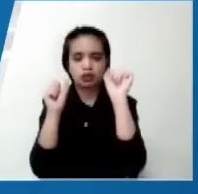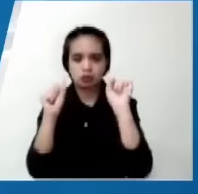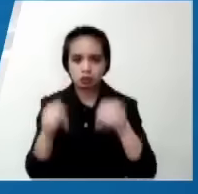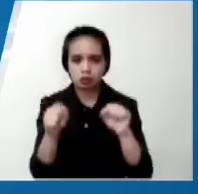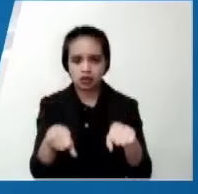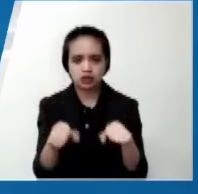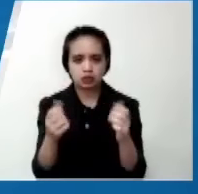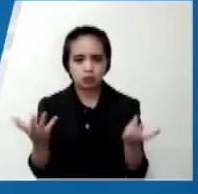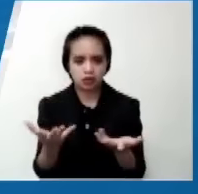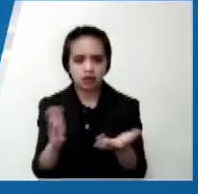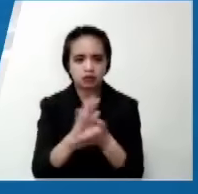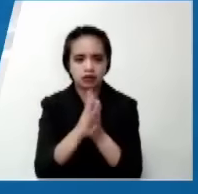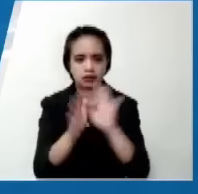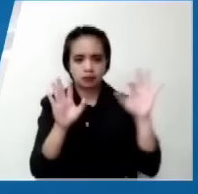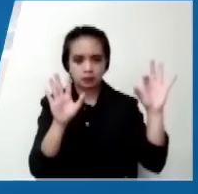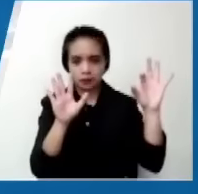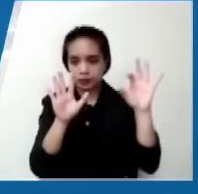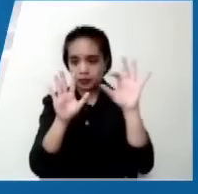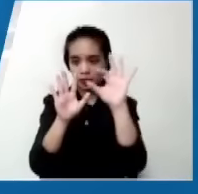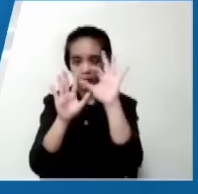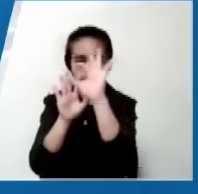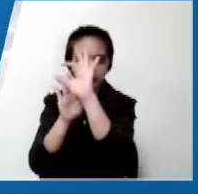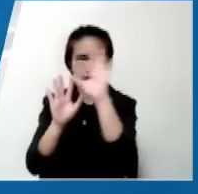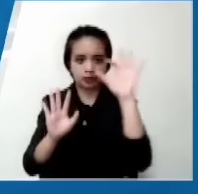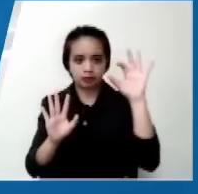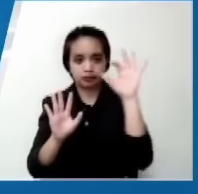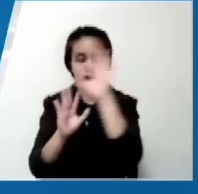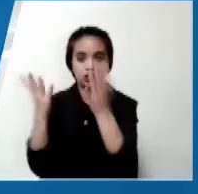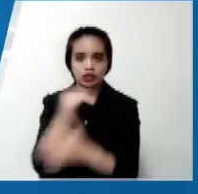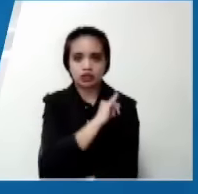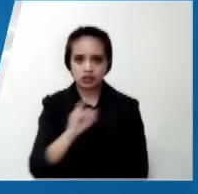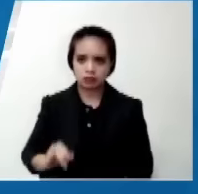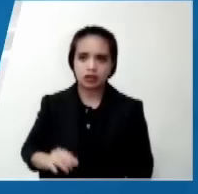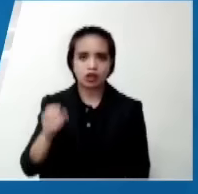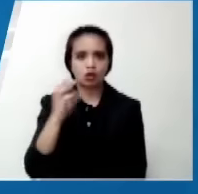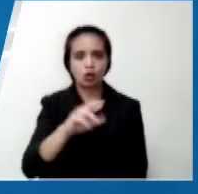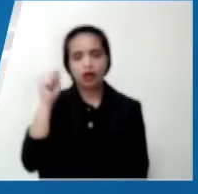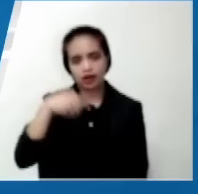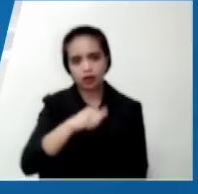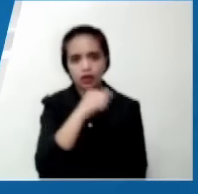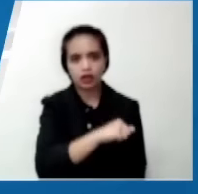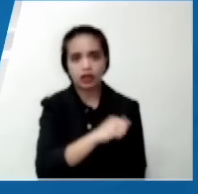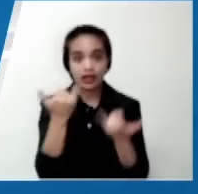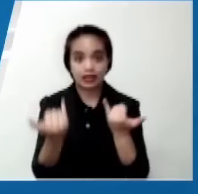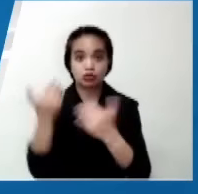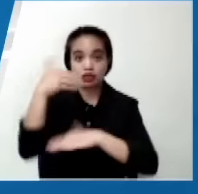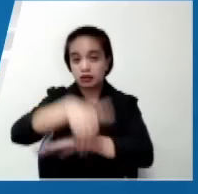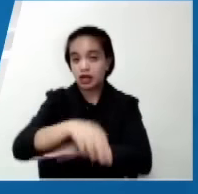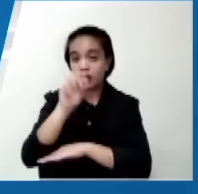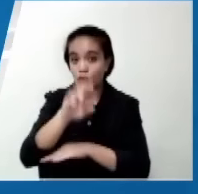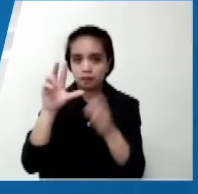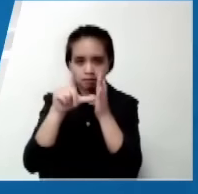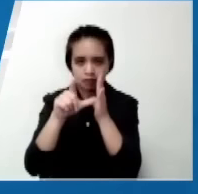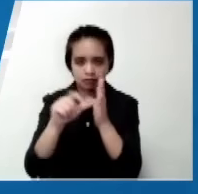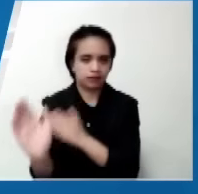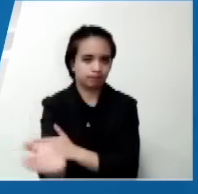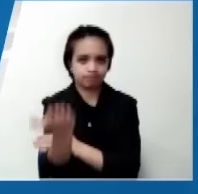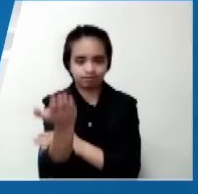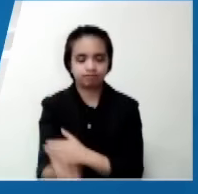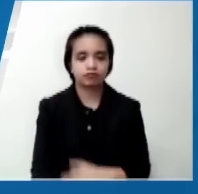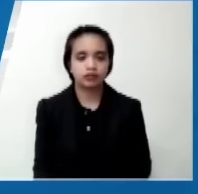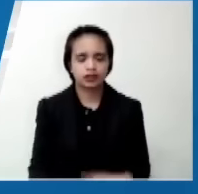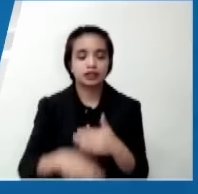o mag-landfall, maaaring dito po yan sa may Isabela o kaya naman sa may Aurora ngayong gabi or mamayang madaling araw. Saka po